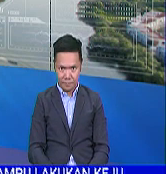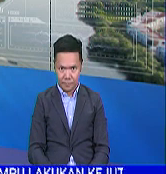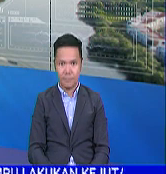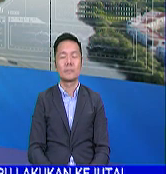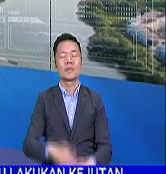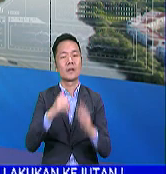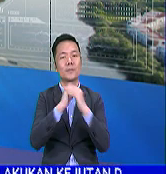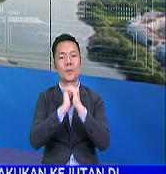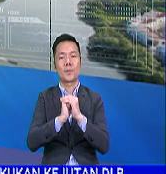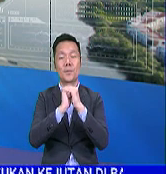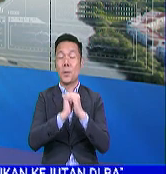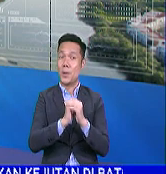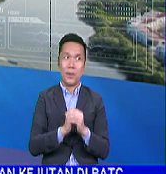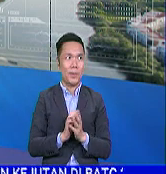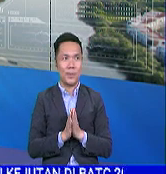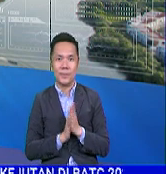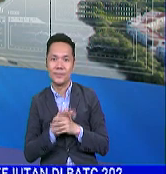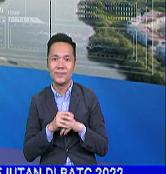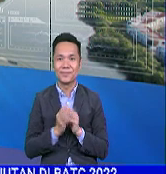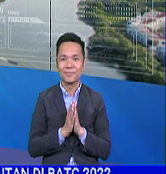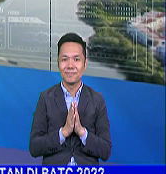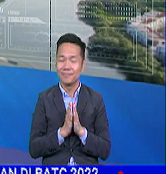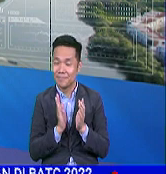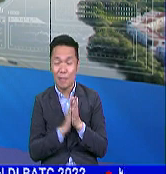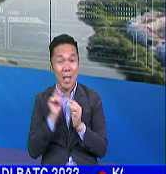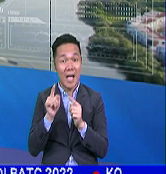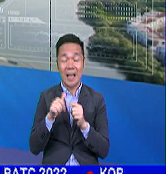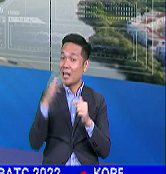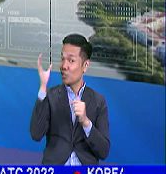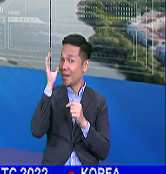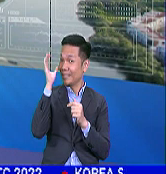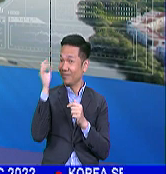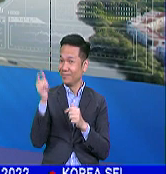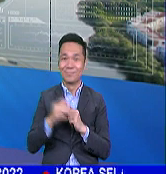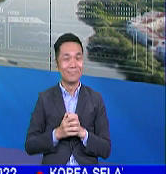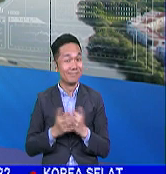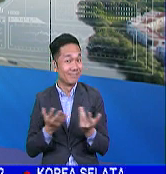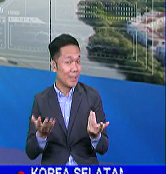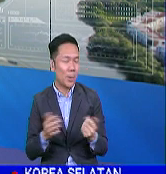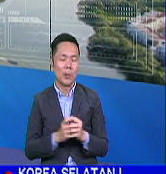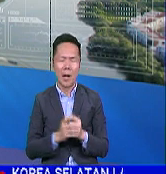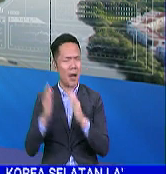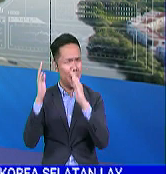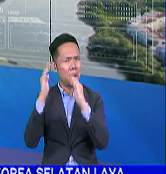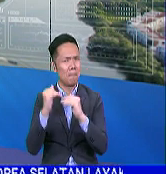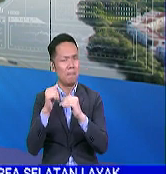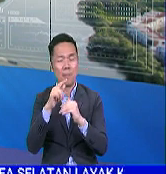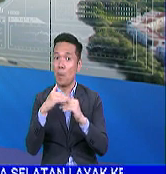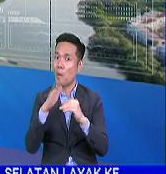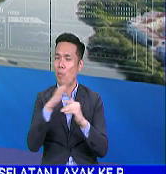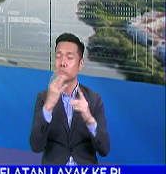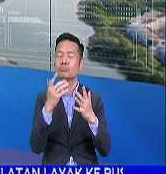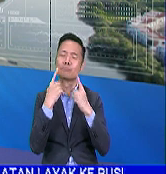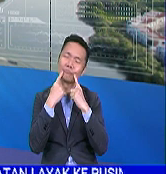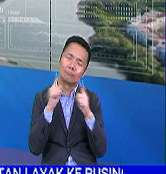Sambutan Tahun Baharu Cina dinantikan seluruh lapisan masyarakat khususnya kaum Cina dengan seribu harapan untuk lebih banyak kejayaan